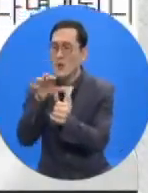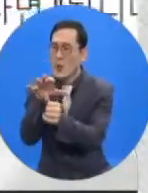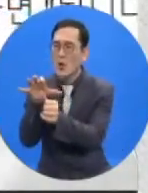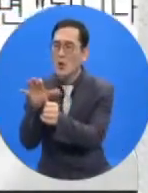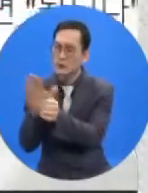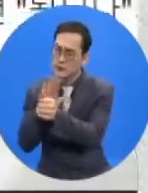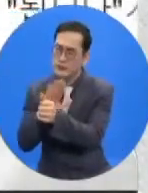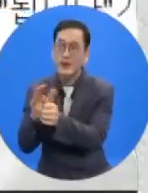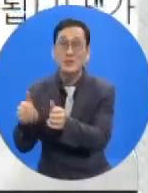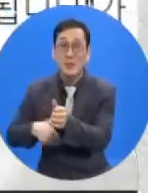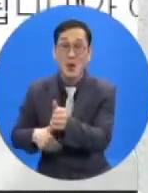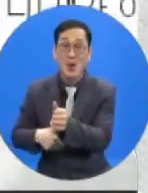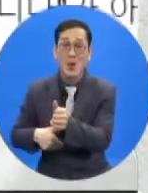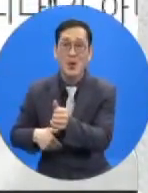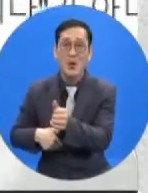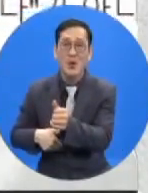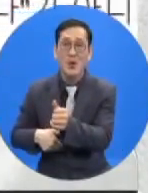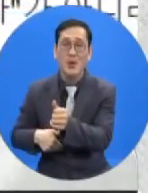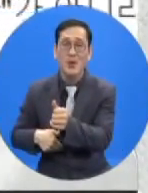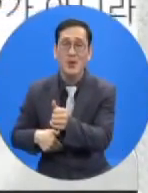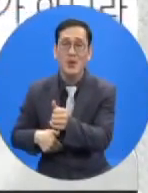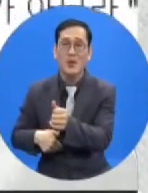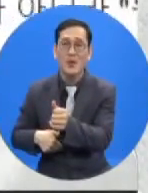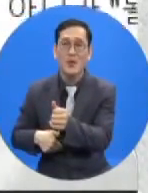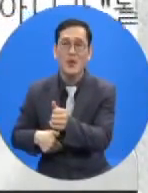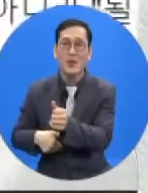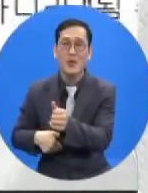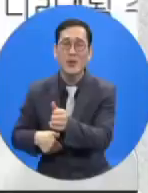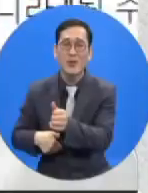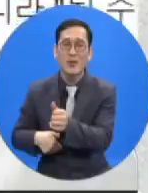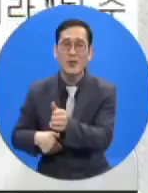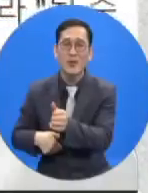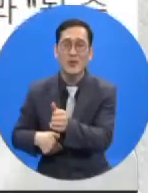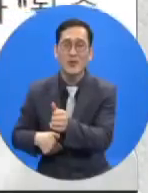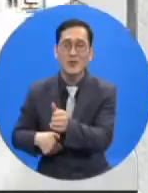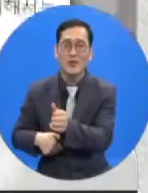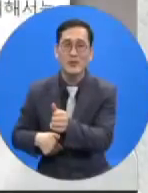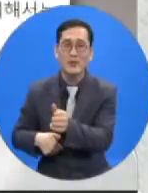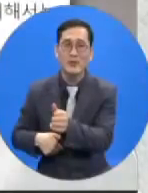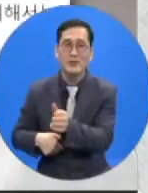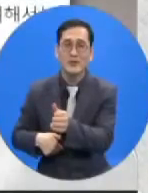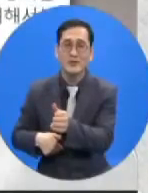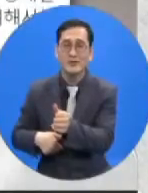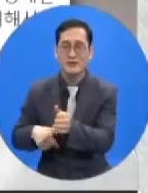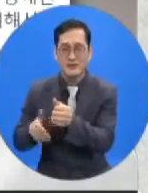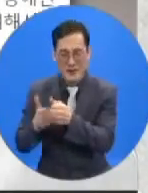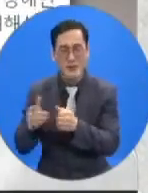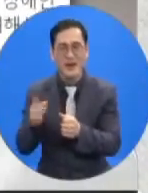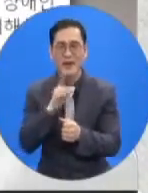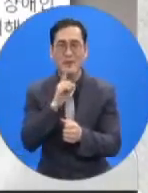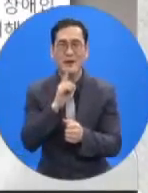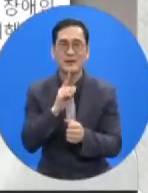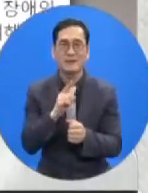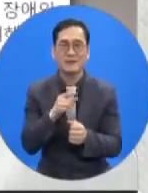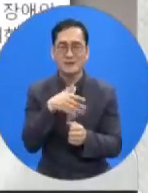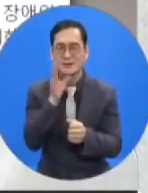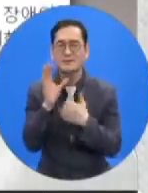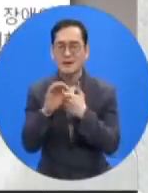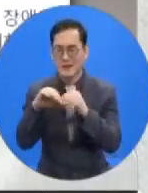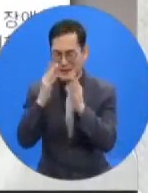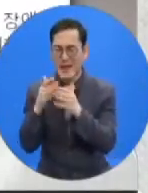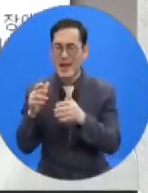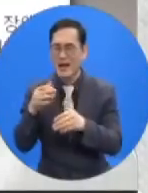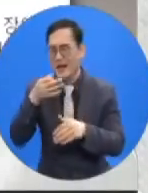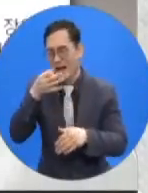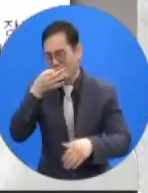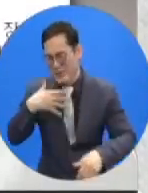된다. 뭐 그런 발언인데, 일단 세상사는 그렇게 보지 않지 않습니까? 근데 문제는, 아까 우리 앵커께서 참 좋은 부분을 지적하셨는데, 저